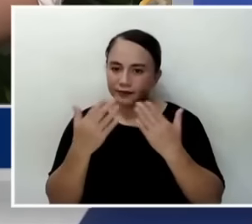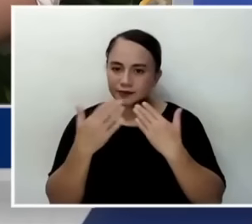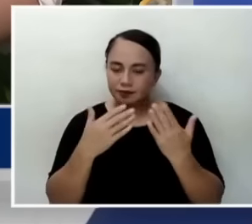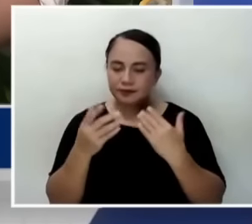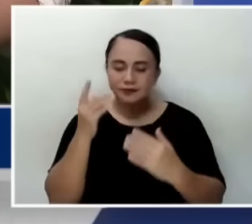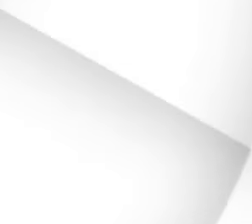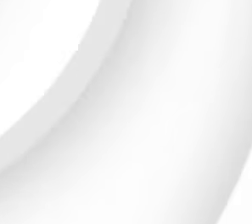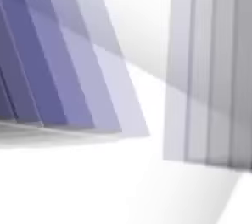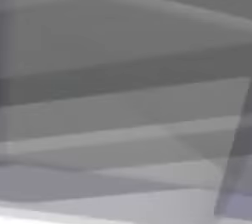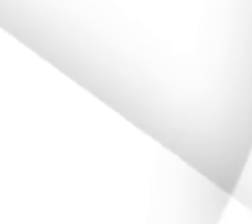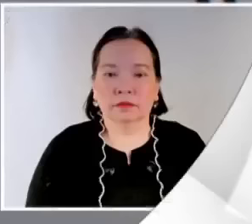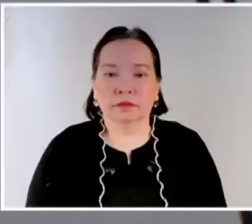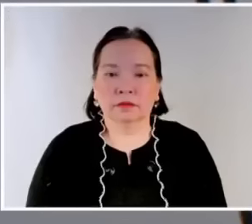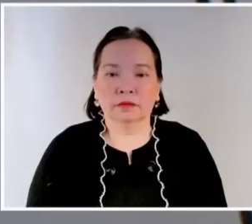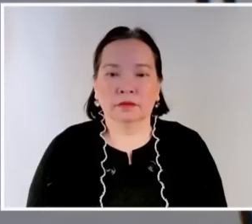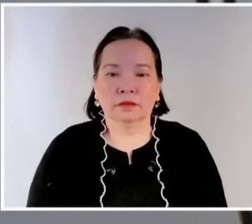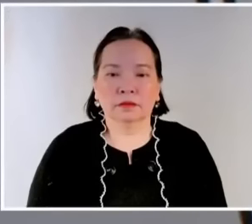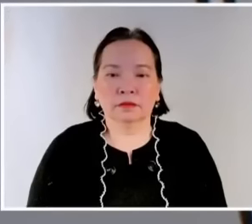Krishnan.